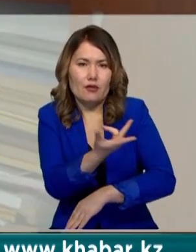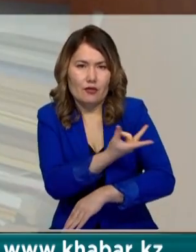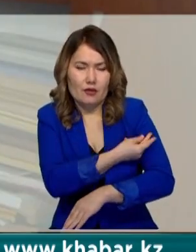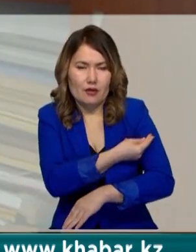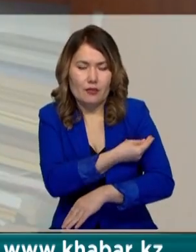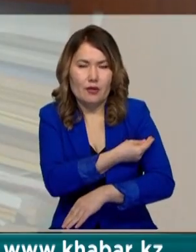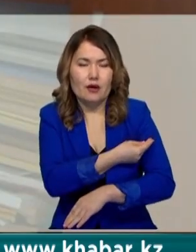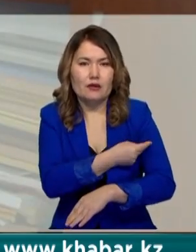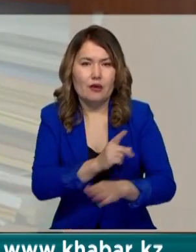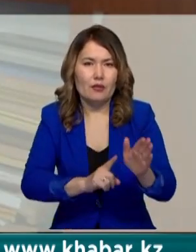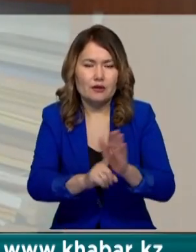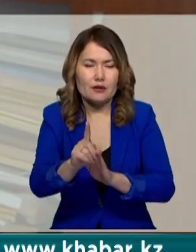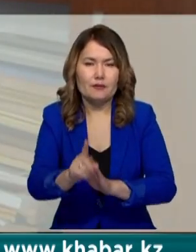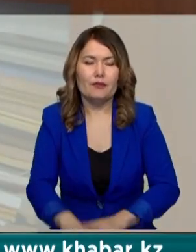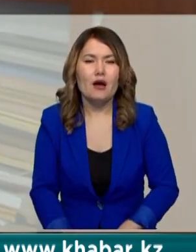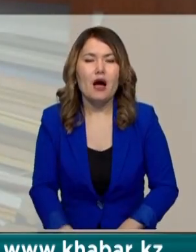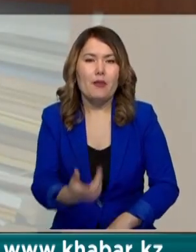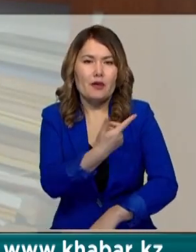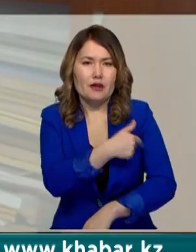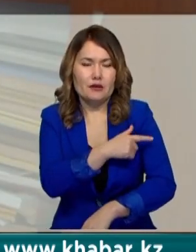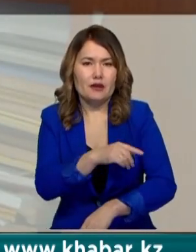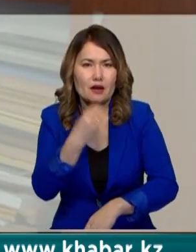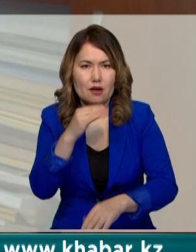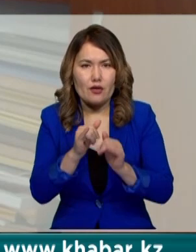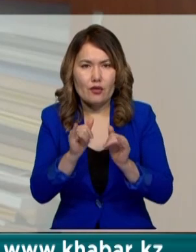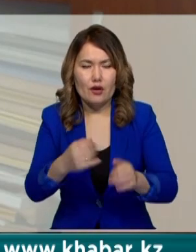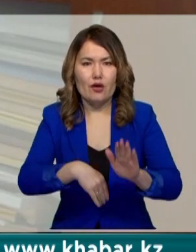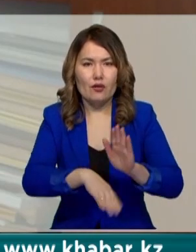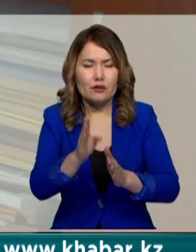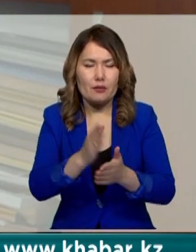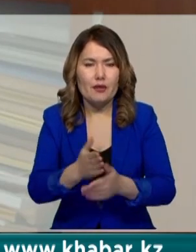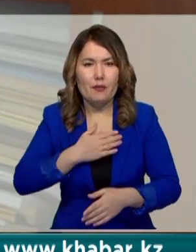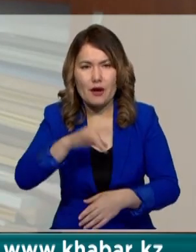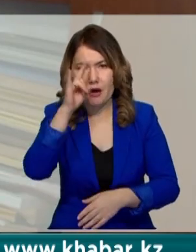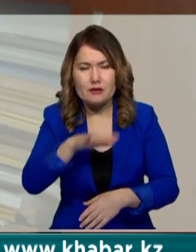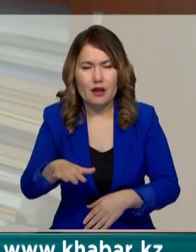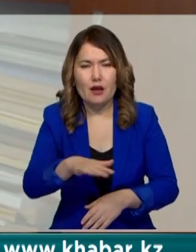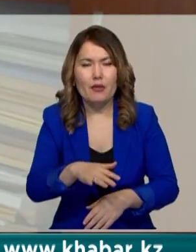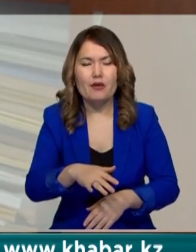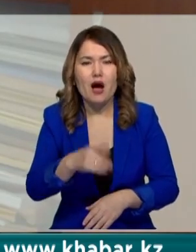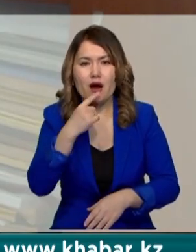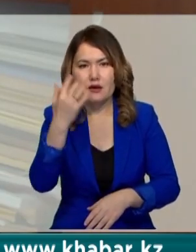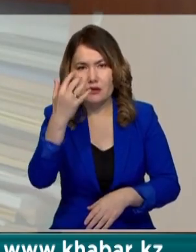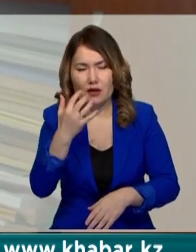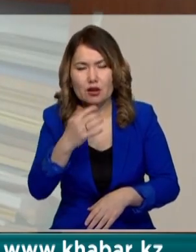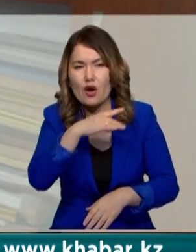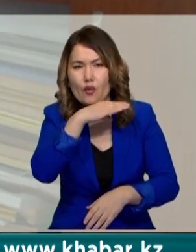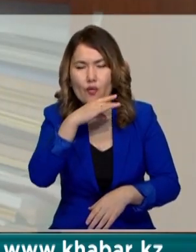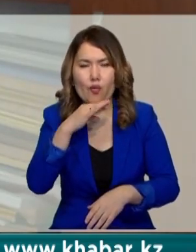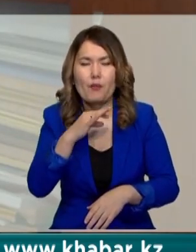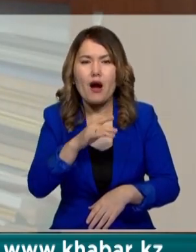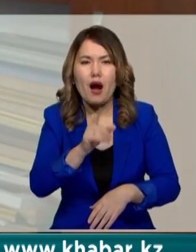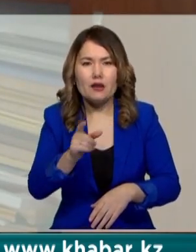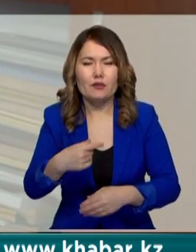біздің медицинамыздың дамығаны да айта аламыз. Себебі бұған дейін де біздің еліміз қызылшадан қаншама халық қырылғандығын біз